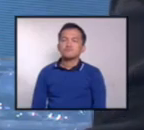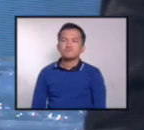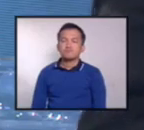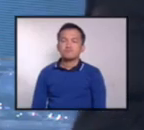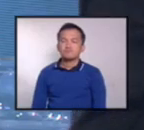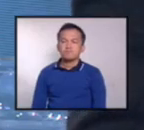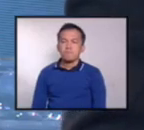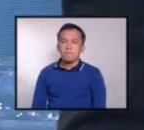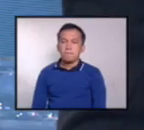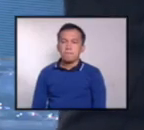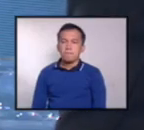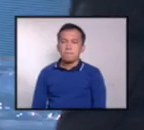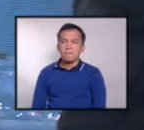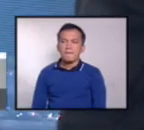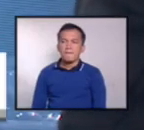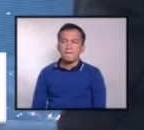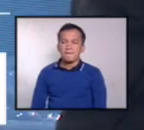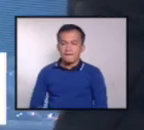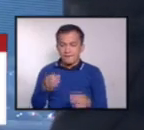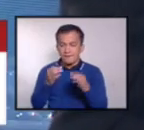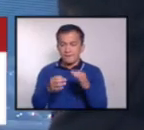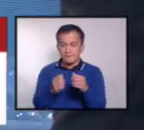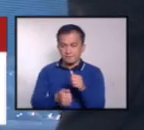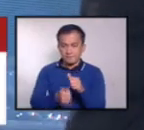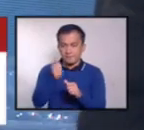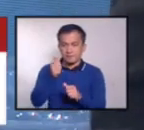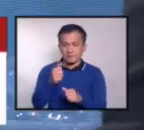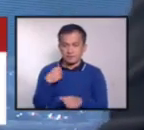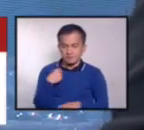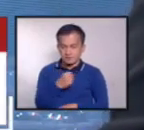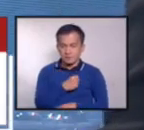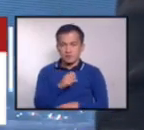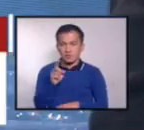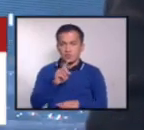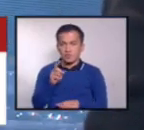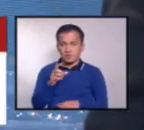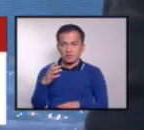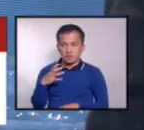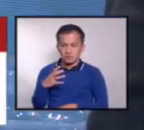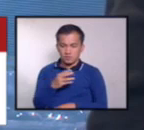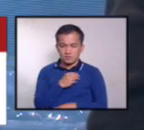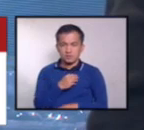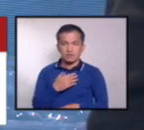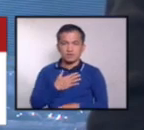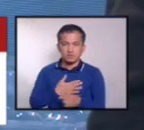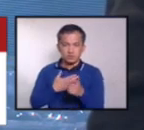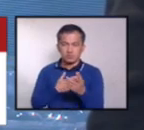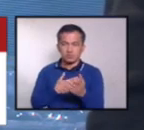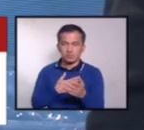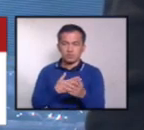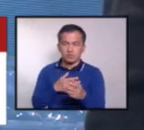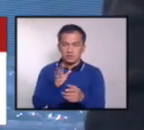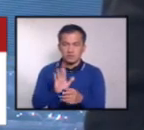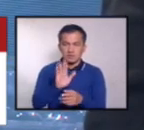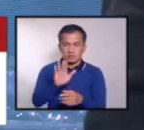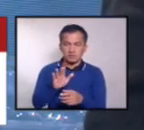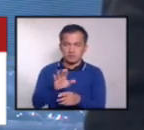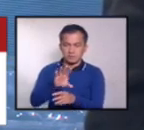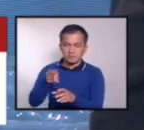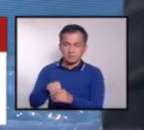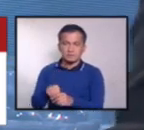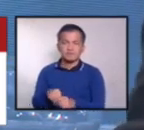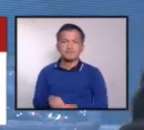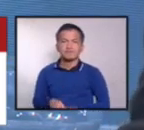tanong. Sakaling pala rin sa Senado, anong komite ang nais mong ikaw ay mapabilang?